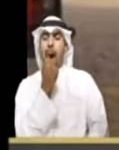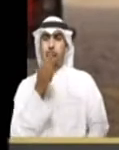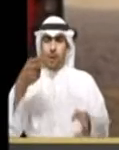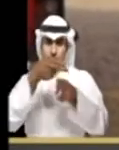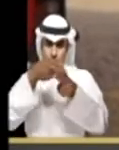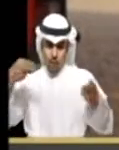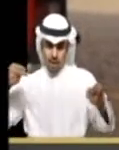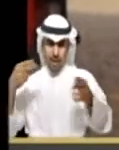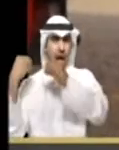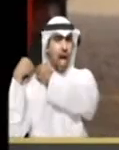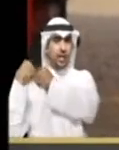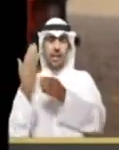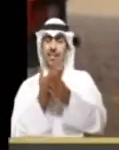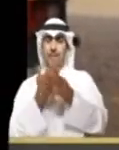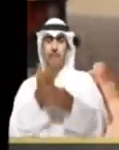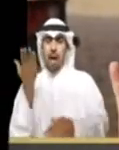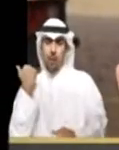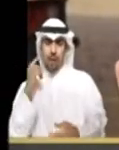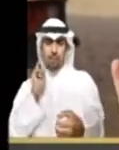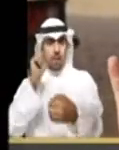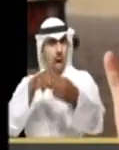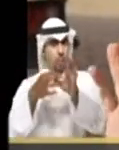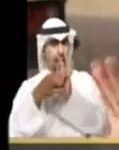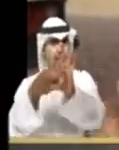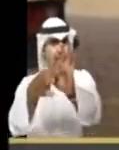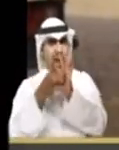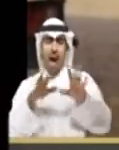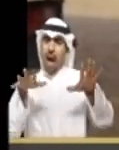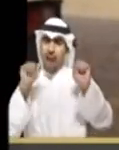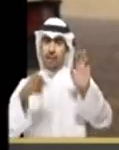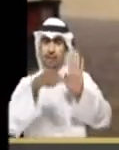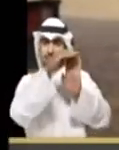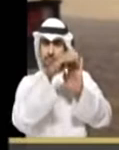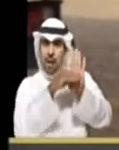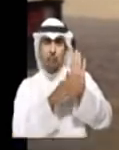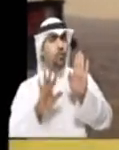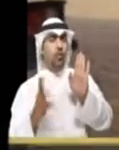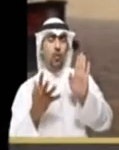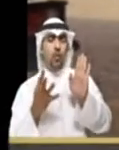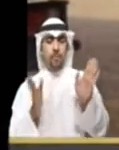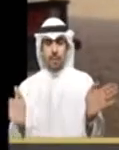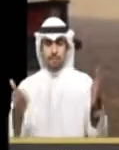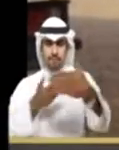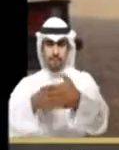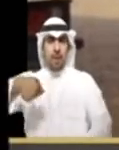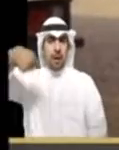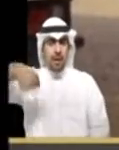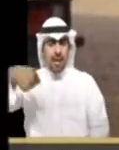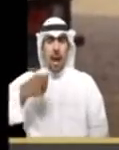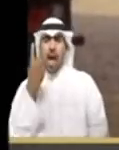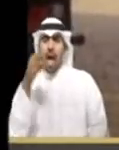الخطة اللي وضعت أو الاتفاق اللي صار، عندنا ألف سلة غذائية وألف سلة وسيط